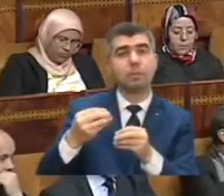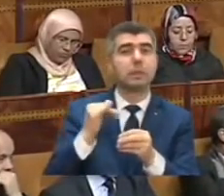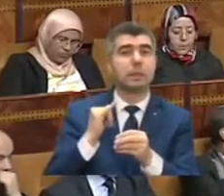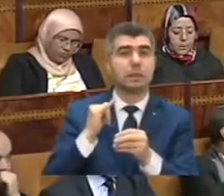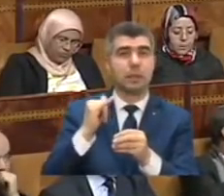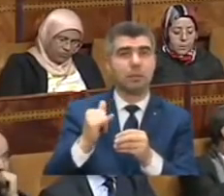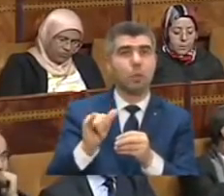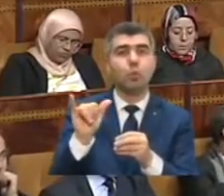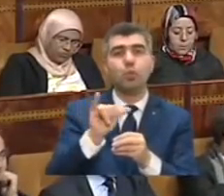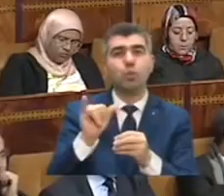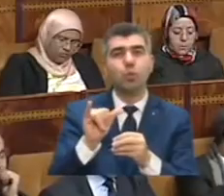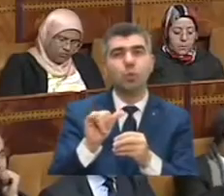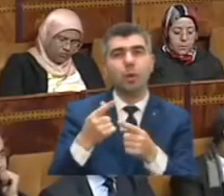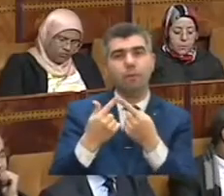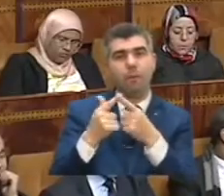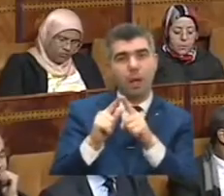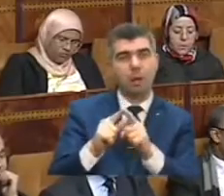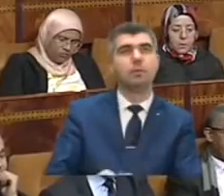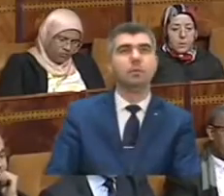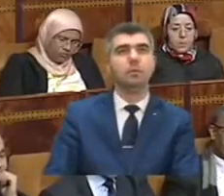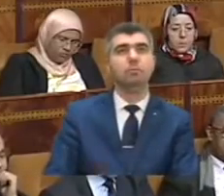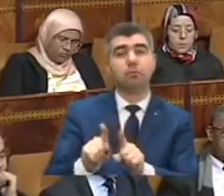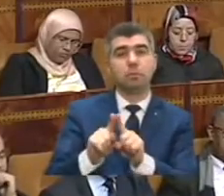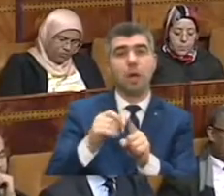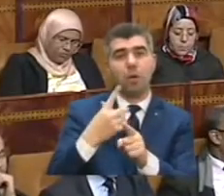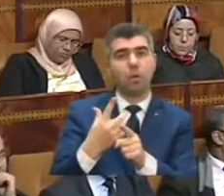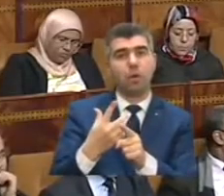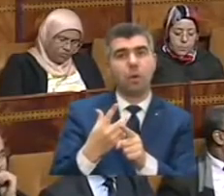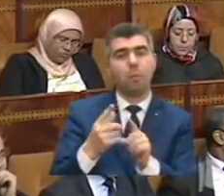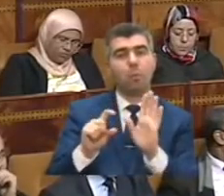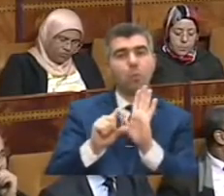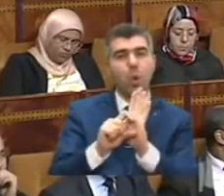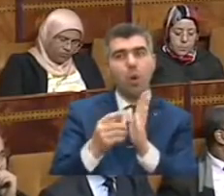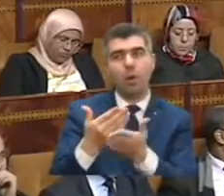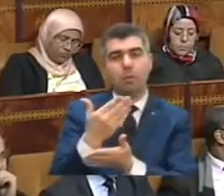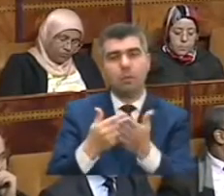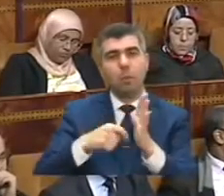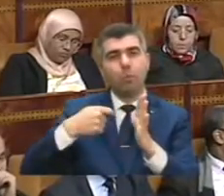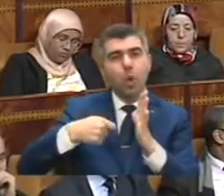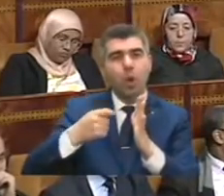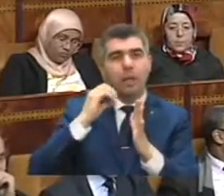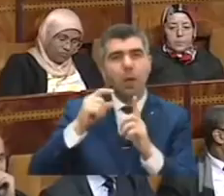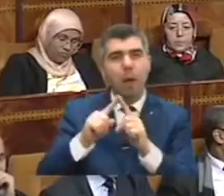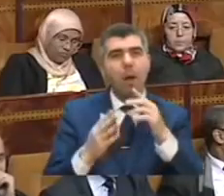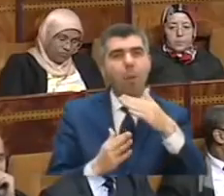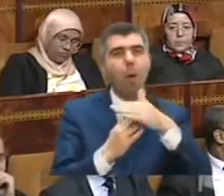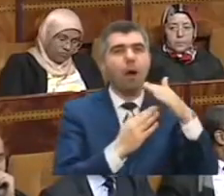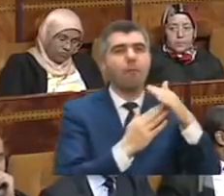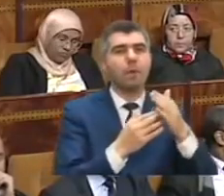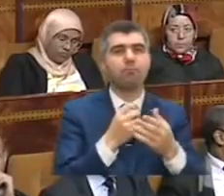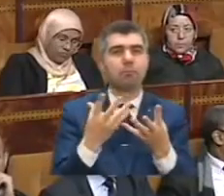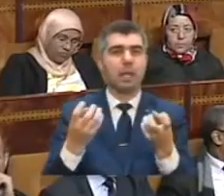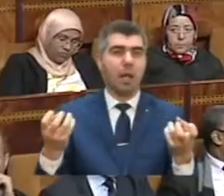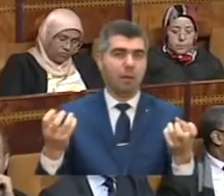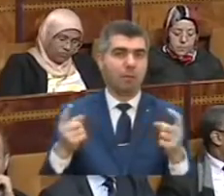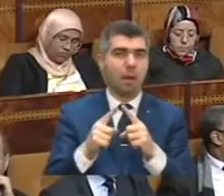المآل ديال بعض المشاريع اللي فيها، خصوصا بعض المشاريع المهيكلة، الطريق الإقليمية 1929 وغيرها من الطرق، والطرق